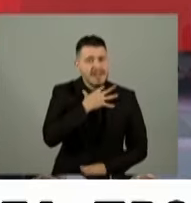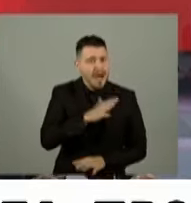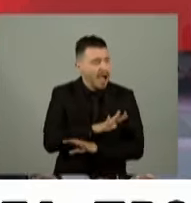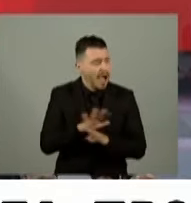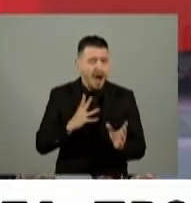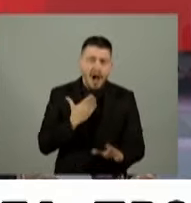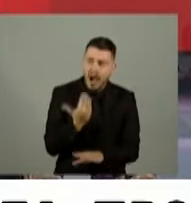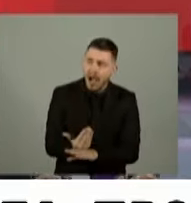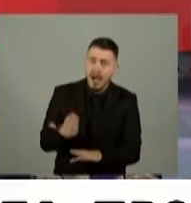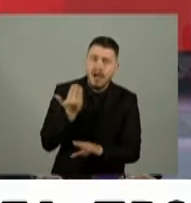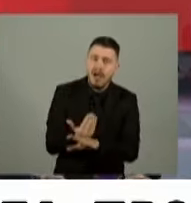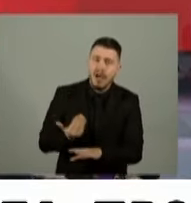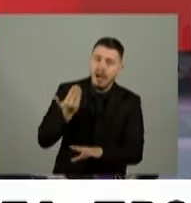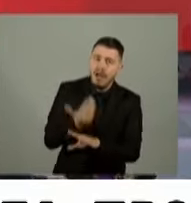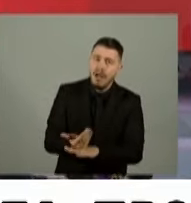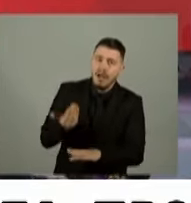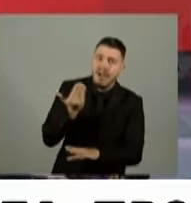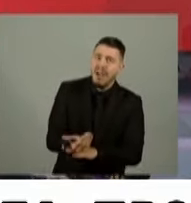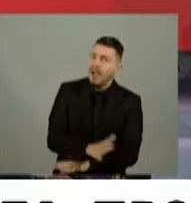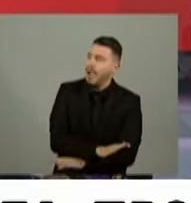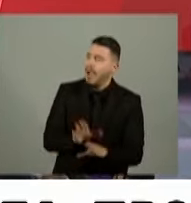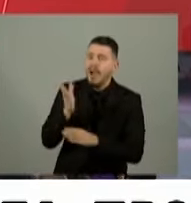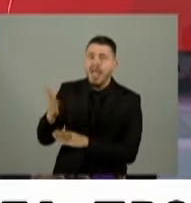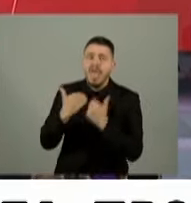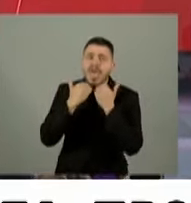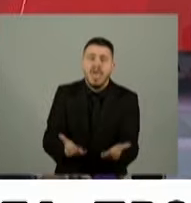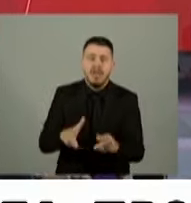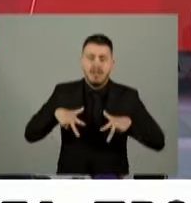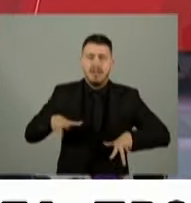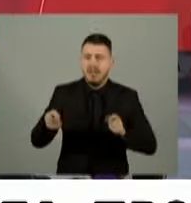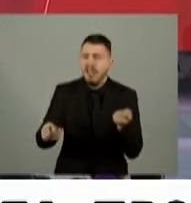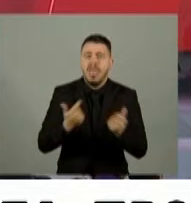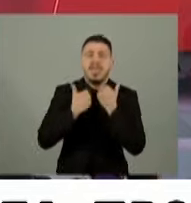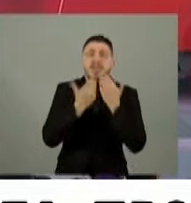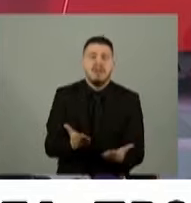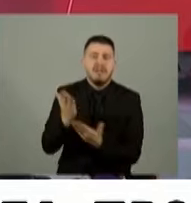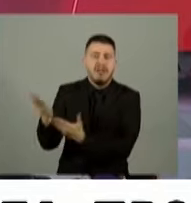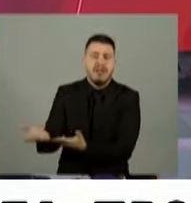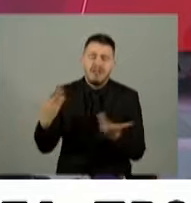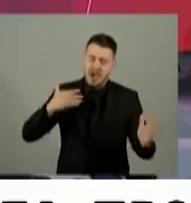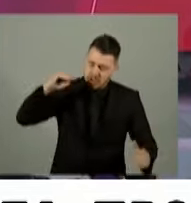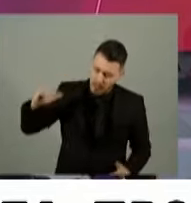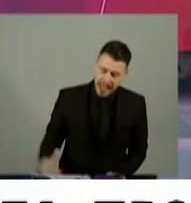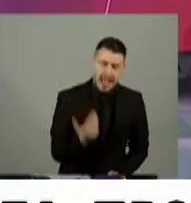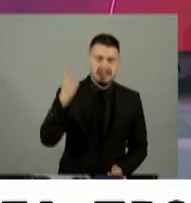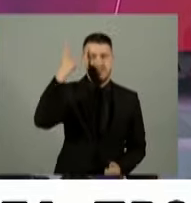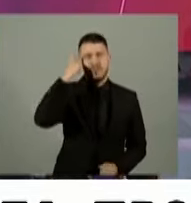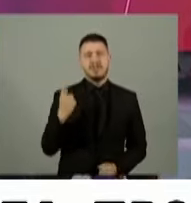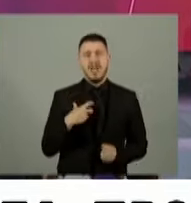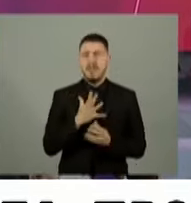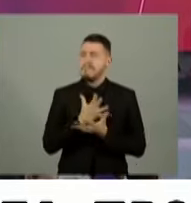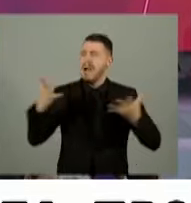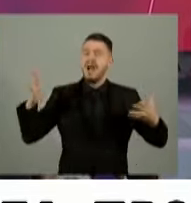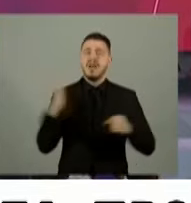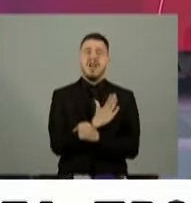την έχασε και πώς ξόδεψε μετά και όλο το διάστημα που είχε για να ξανατοποθετηθεί πάλι στον χώρο, να